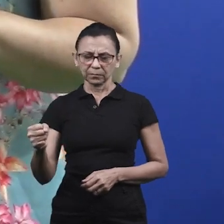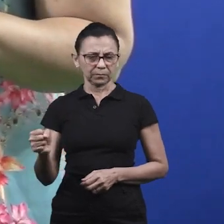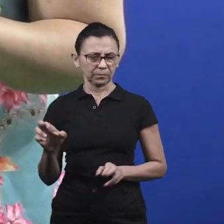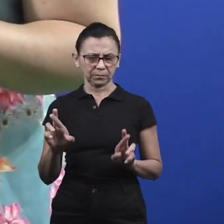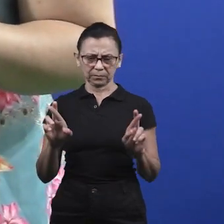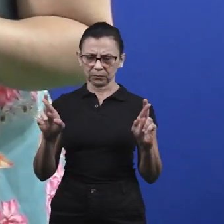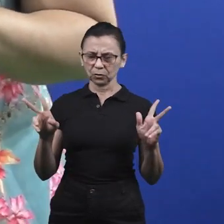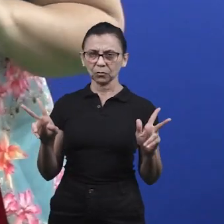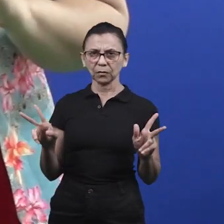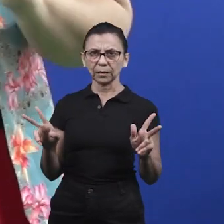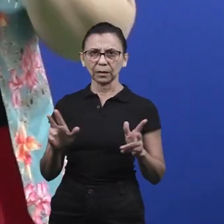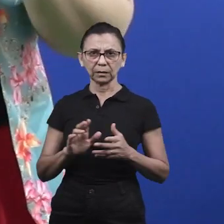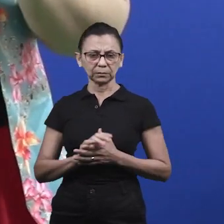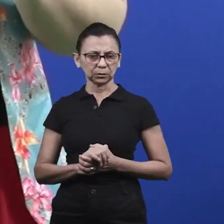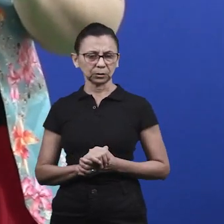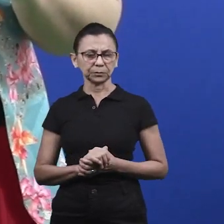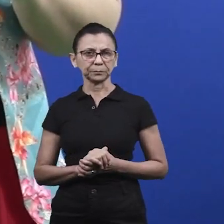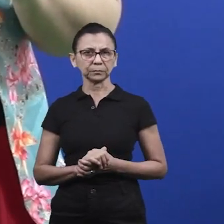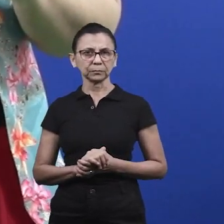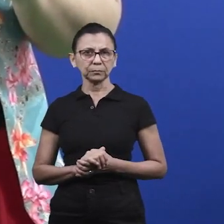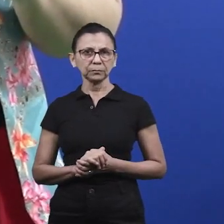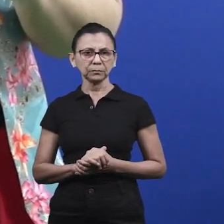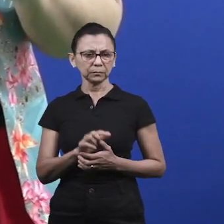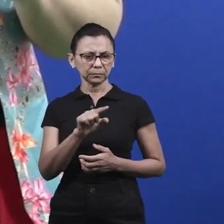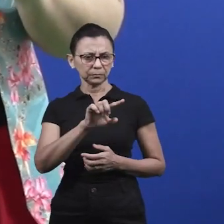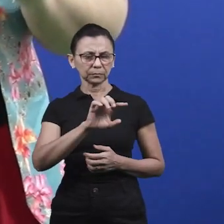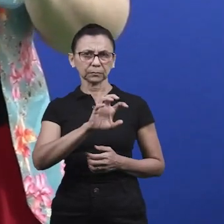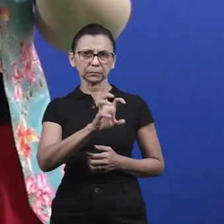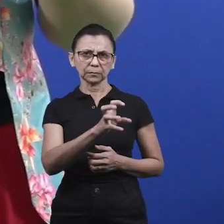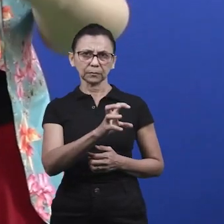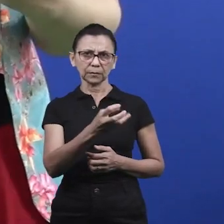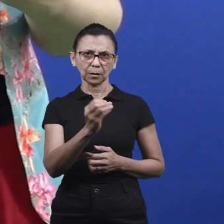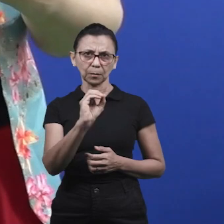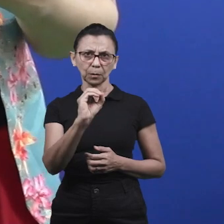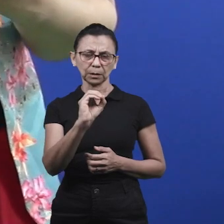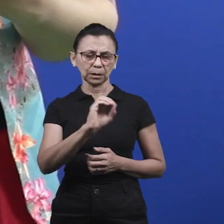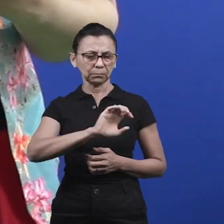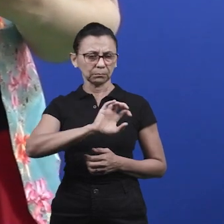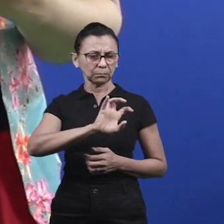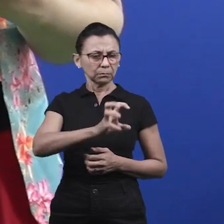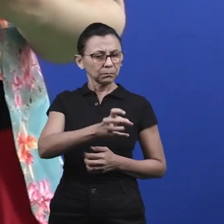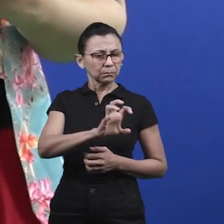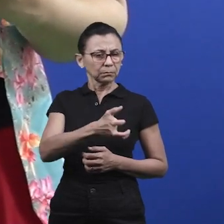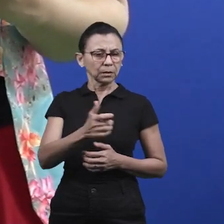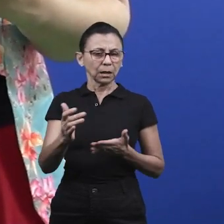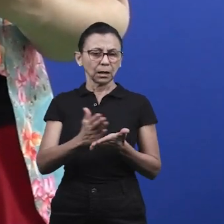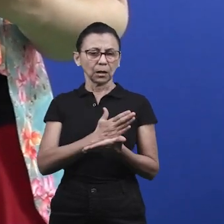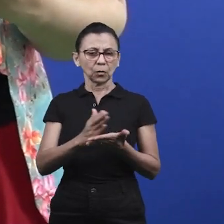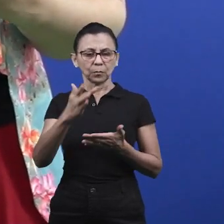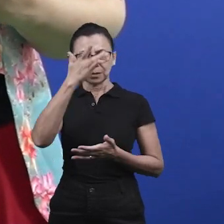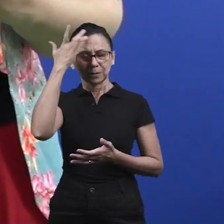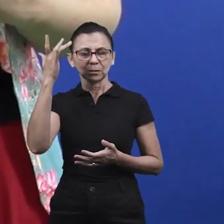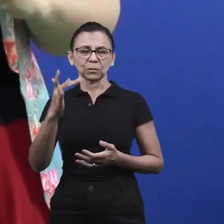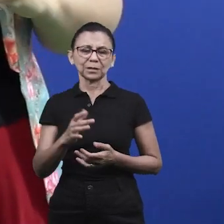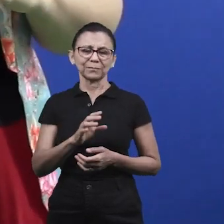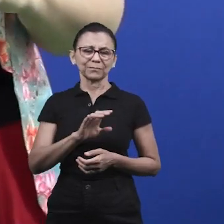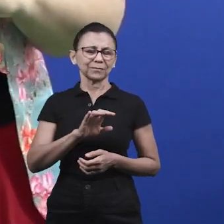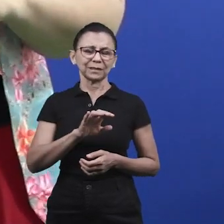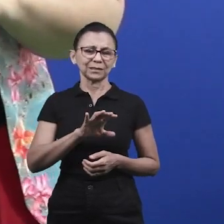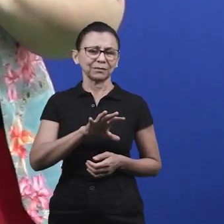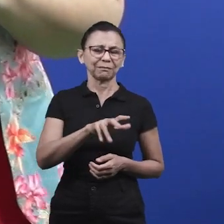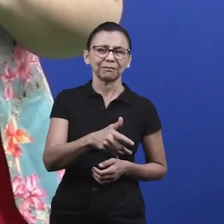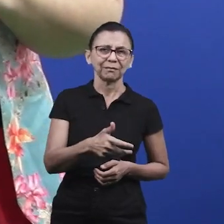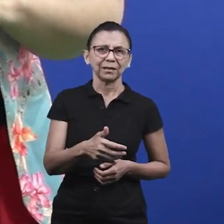qui se passe? Ici, c'est un peu plus ronde. Pour quelques personnes, elle a plus de difficultés.